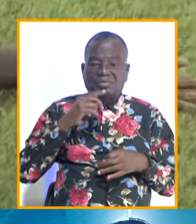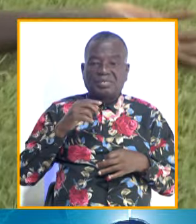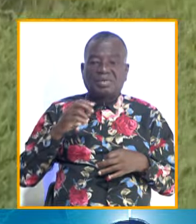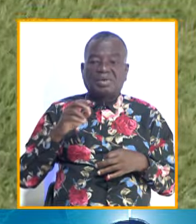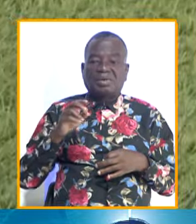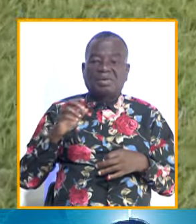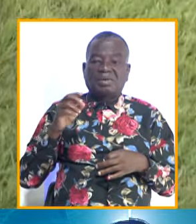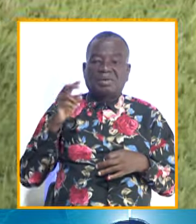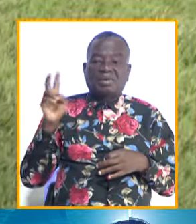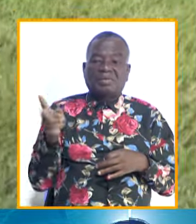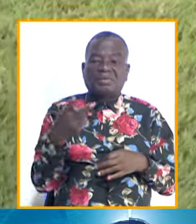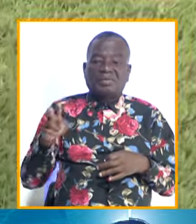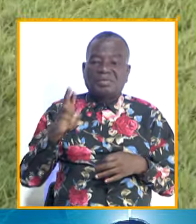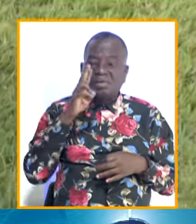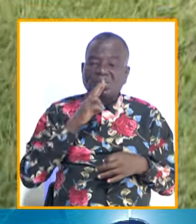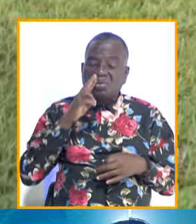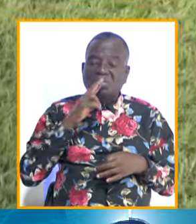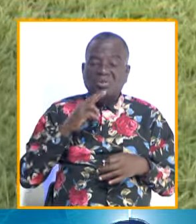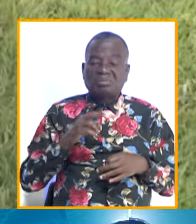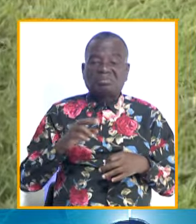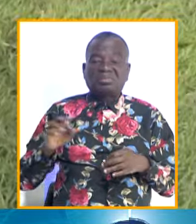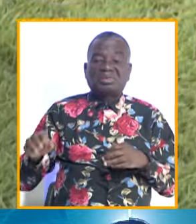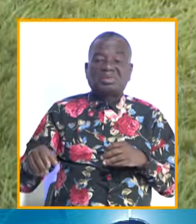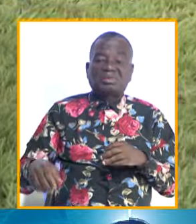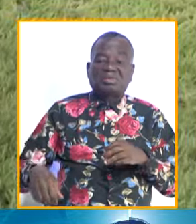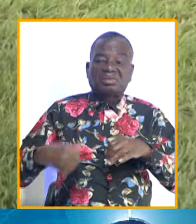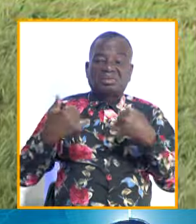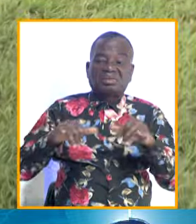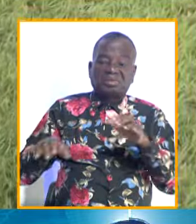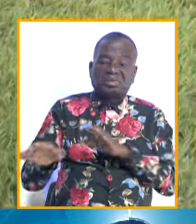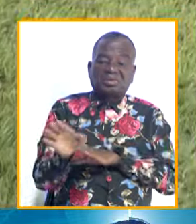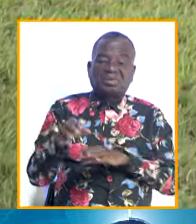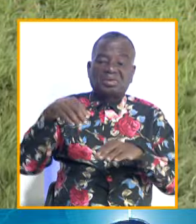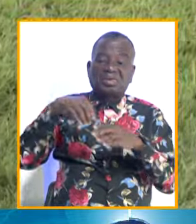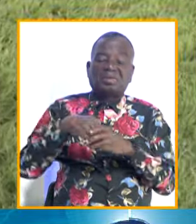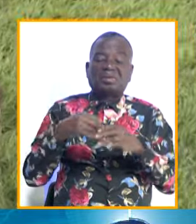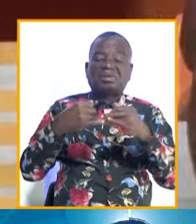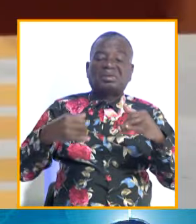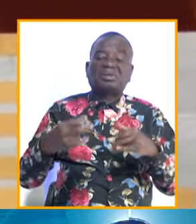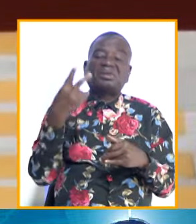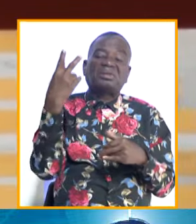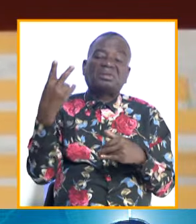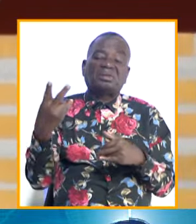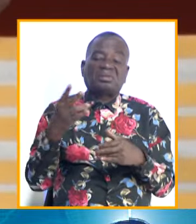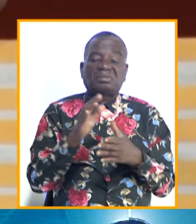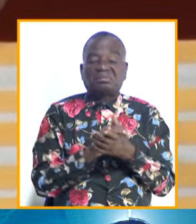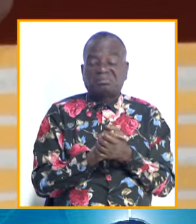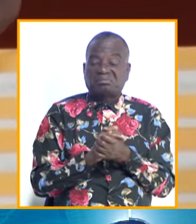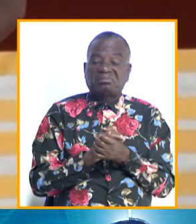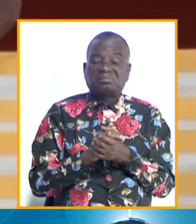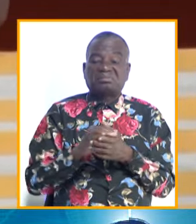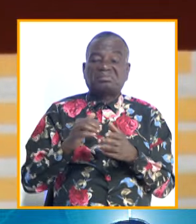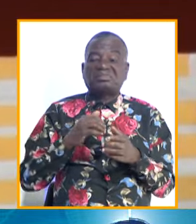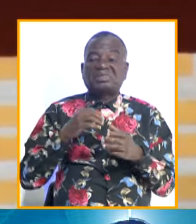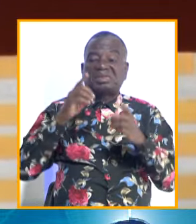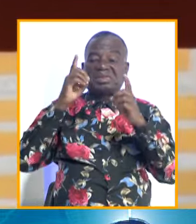consécutive en Ligue 2, et pour entamer donc cette nouvelle aventure, les Aiglons croiseront un adversaire qu'ils ont déjà battu l'année dernière en aller et